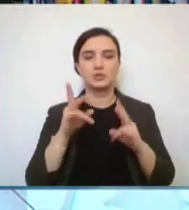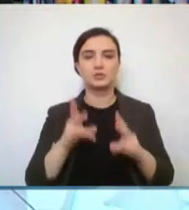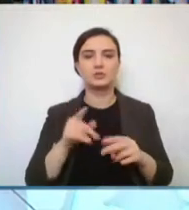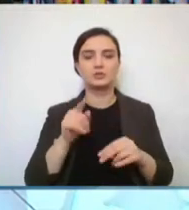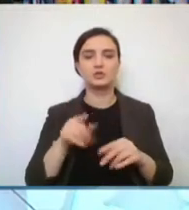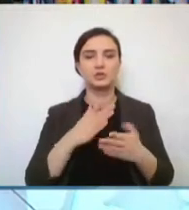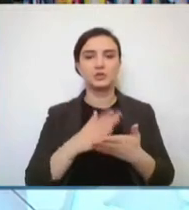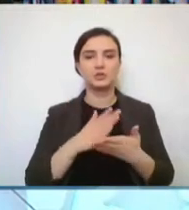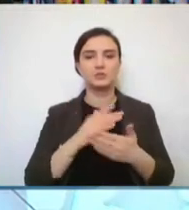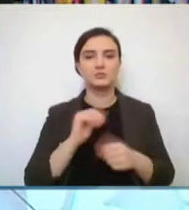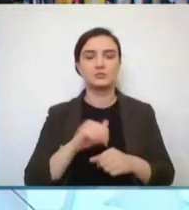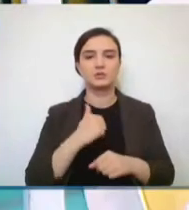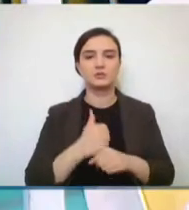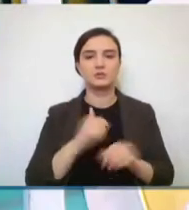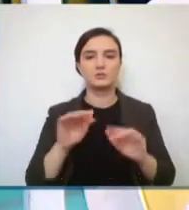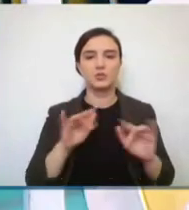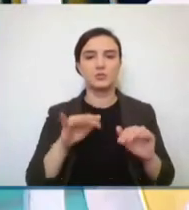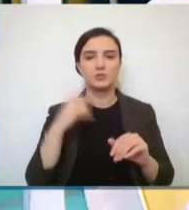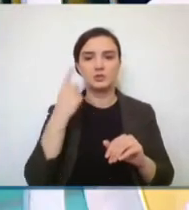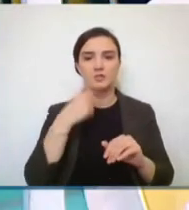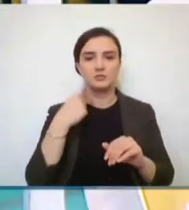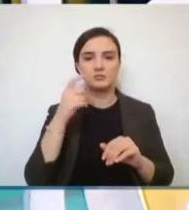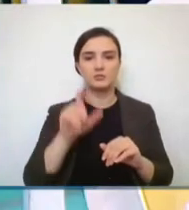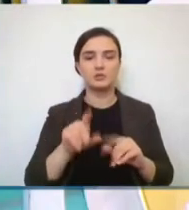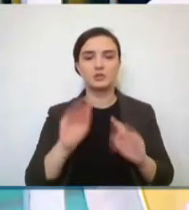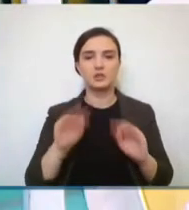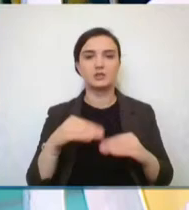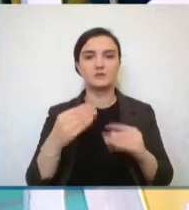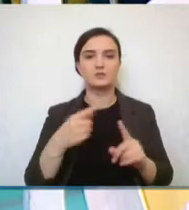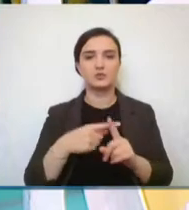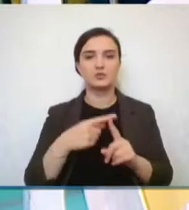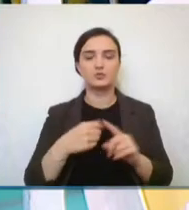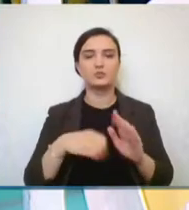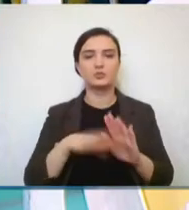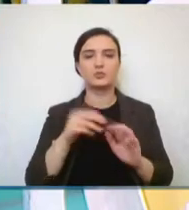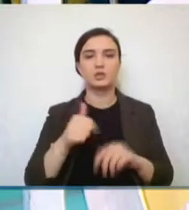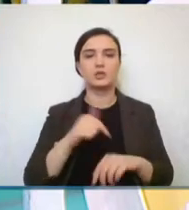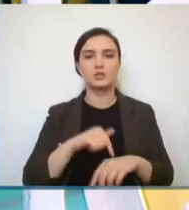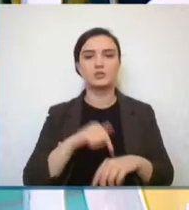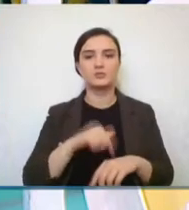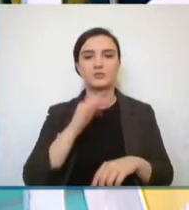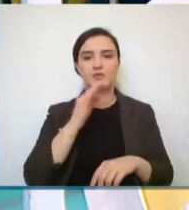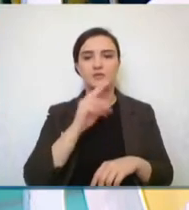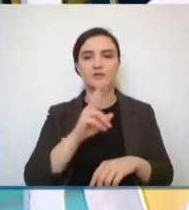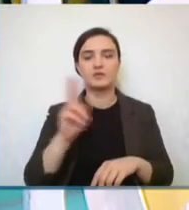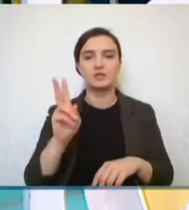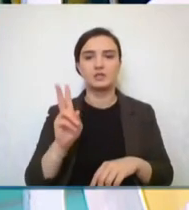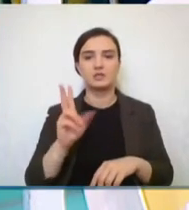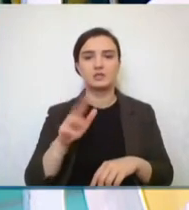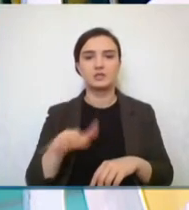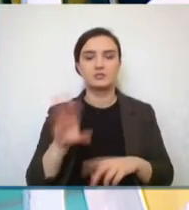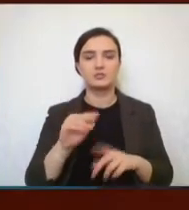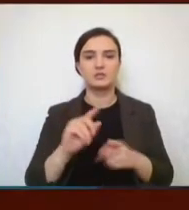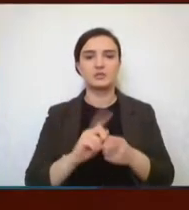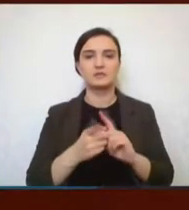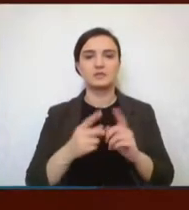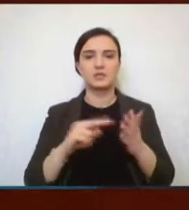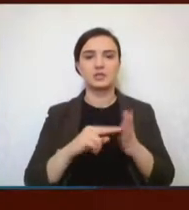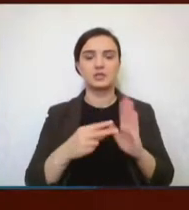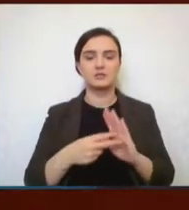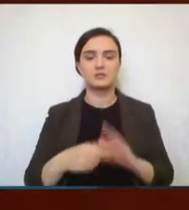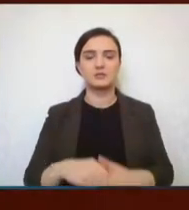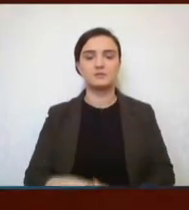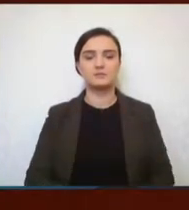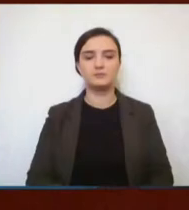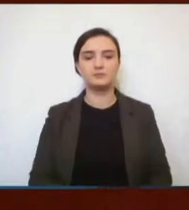მთავარი მოქმედი პირი. ეს გაძლევს პოზიტივს და უფრო კაი განწყობას, ვიდრე ვიღაცები როცა გიცვლიან გეგმებს და ასე შემდეგ. ანუ იძულებული